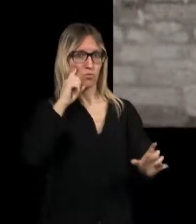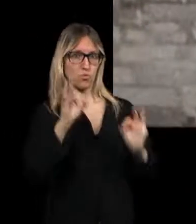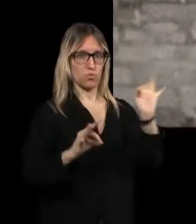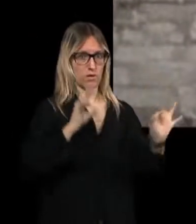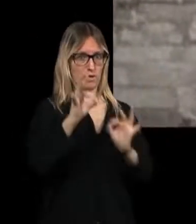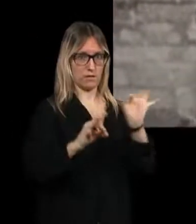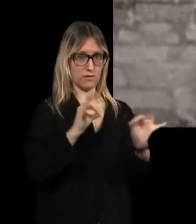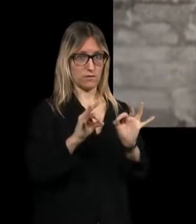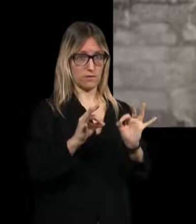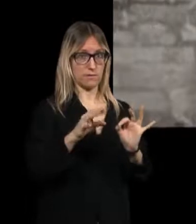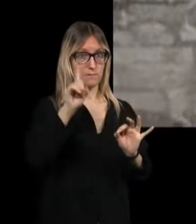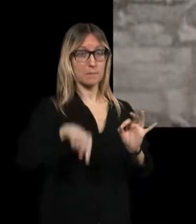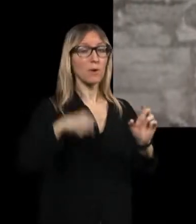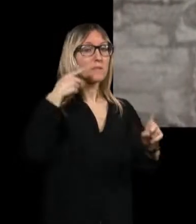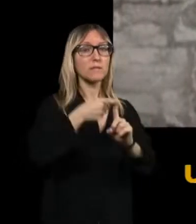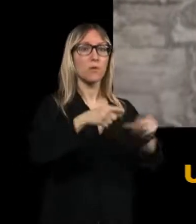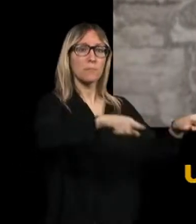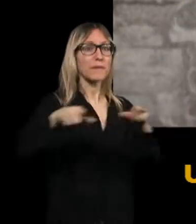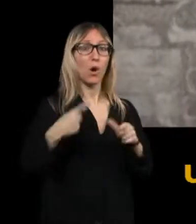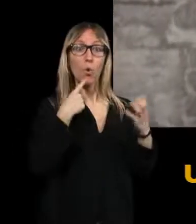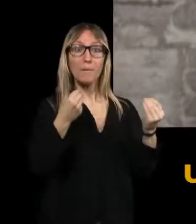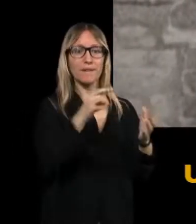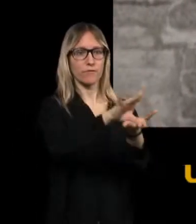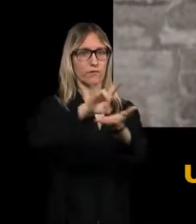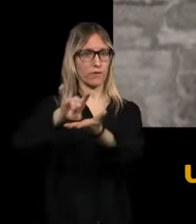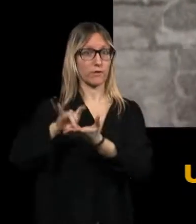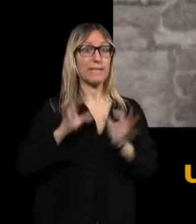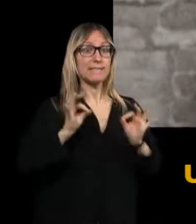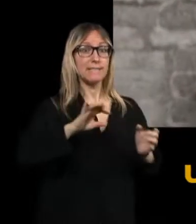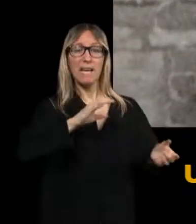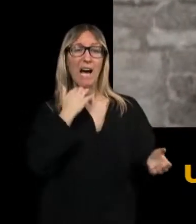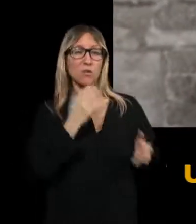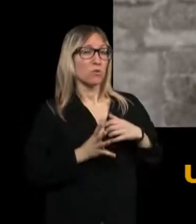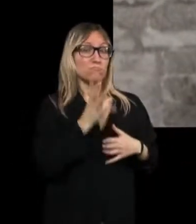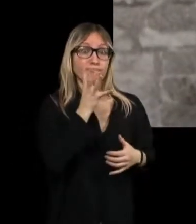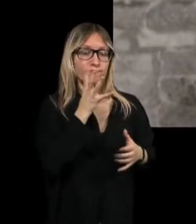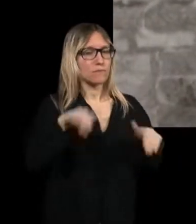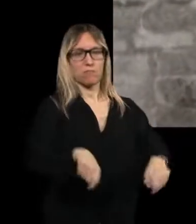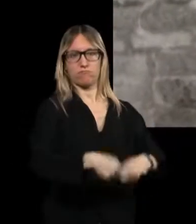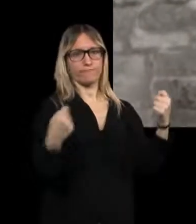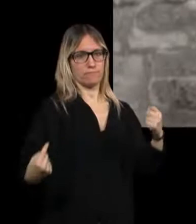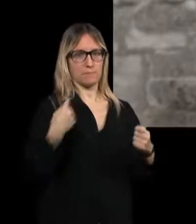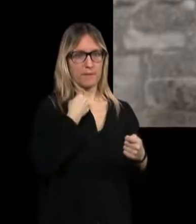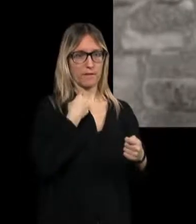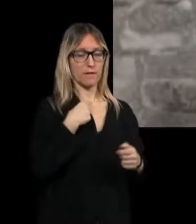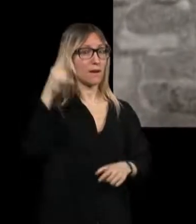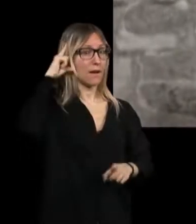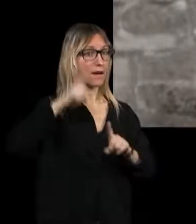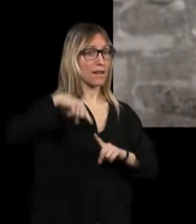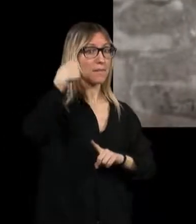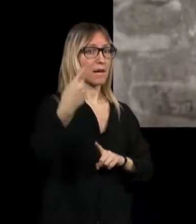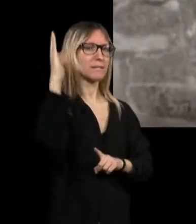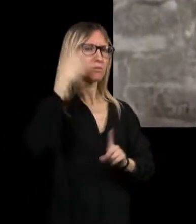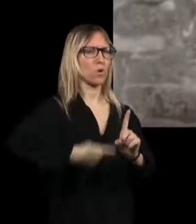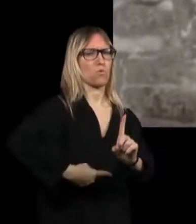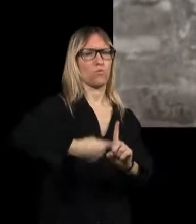cuita la humitat de les peces. Un canvi sobtat malbarataria la càrrega. A l'endemà, la temperatura